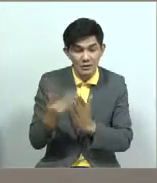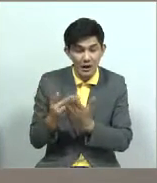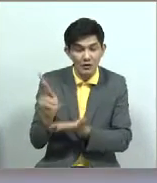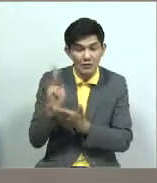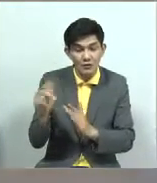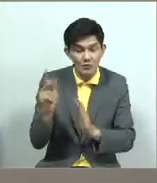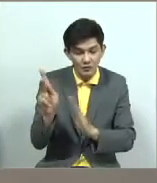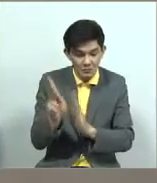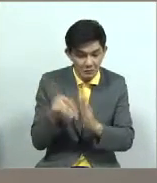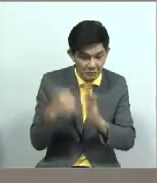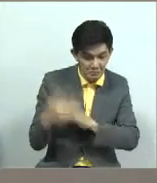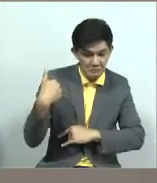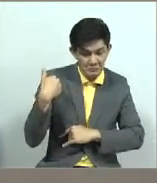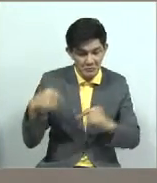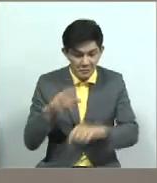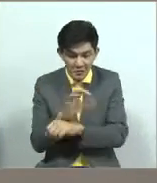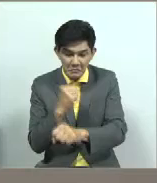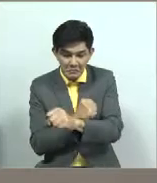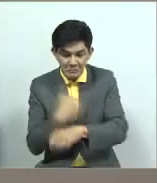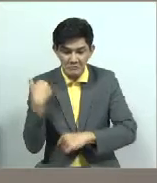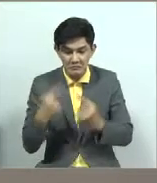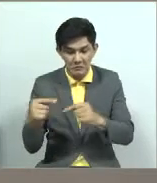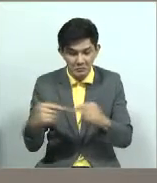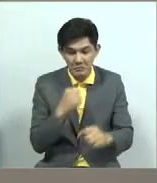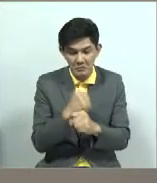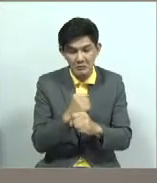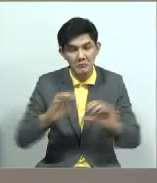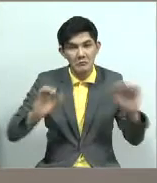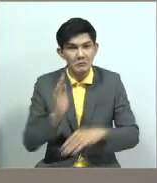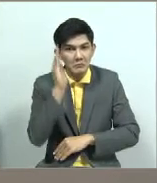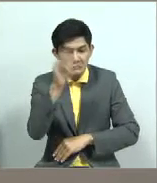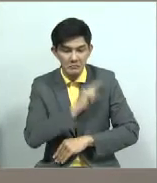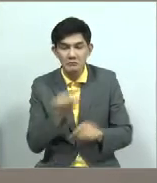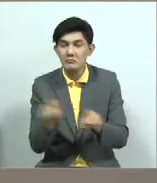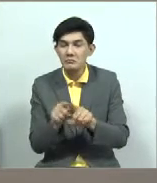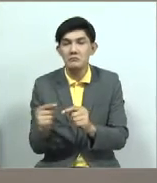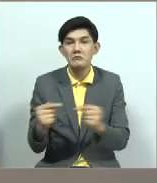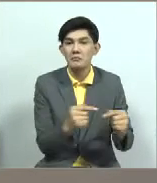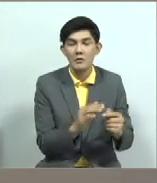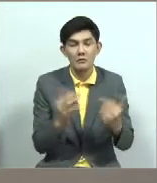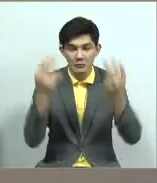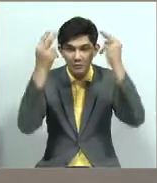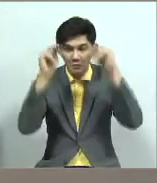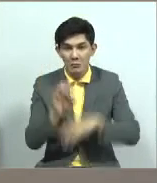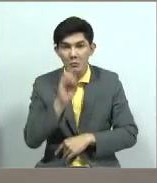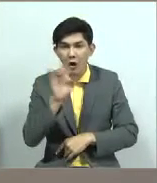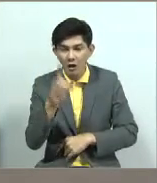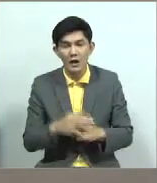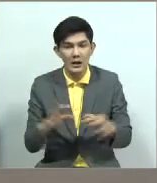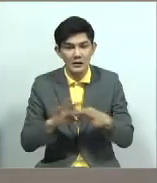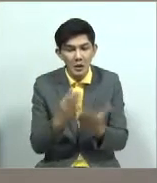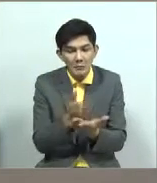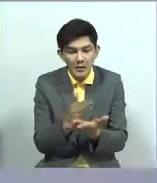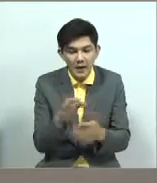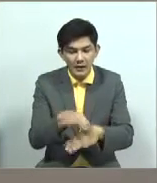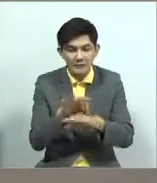ามนุษย์แต่ต้องดำเนินการต่อเนื่องให้เกิดความยั่งยืนซึ่งเป็นเรื่องของรัฐบาลในชุดต่อไปนายกรัฐมนตรีนะครับยังปฏิเสธการจั